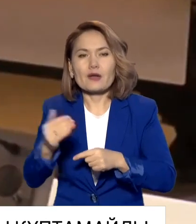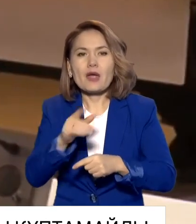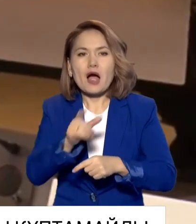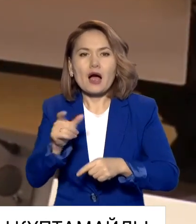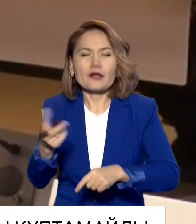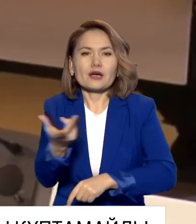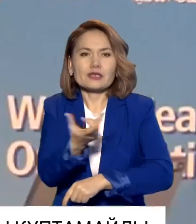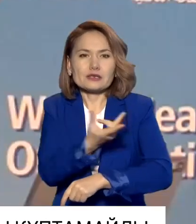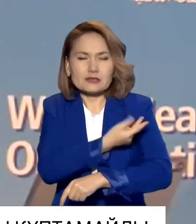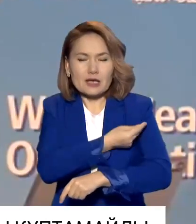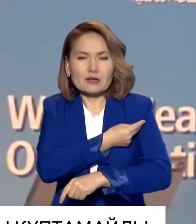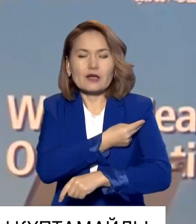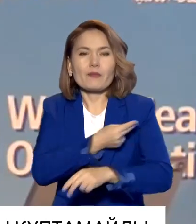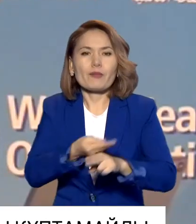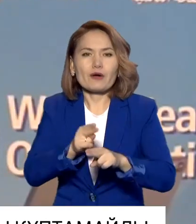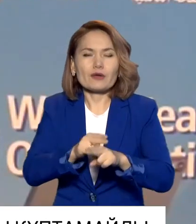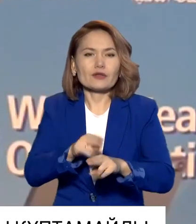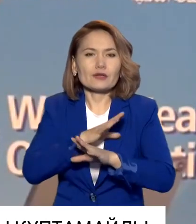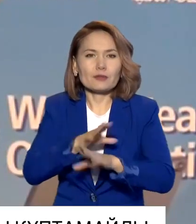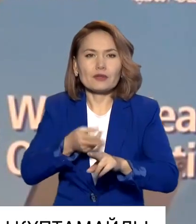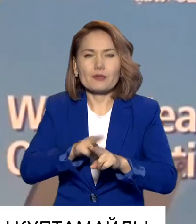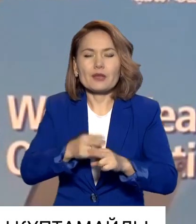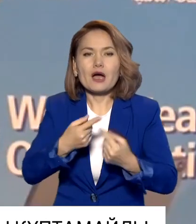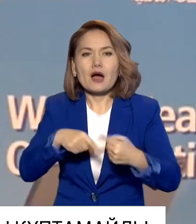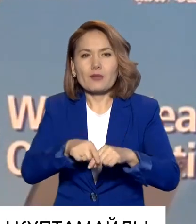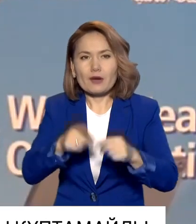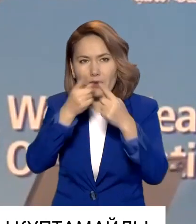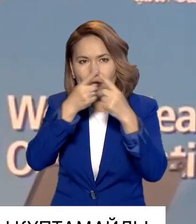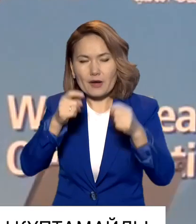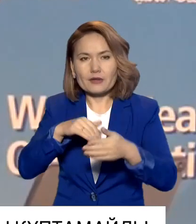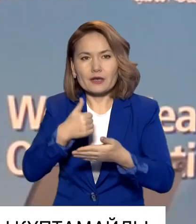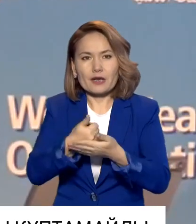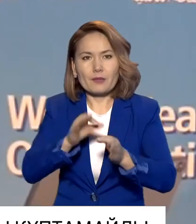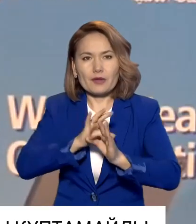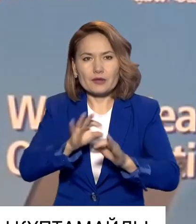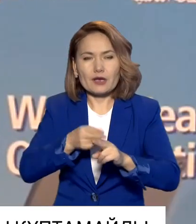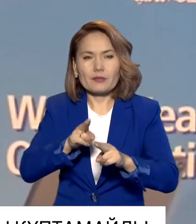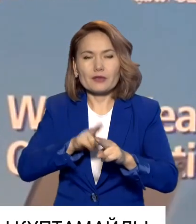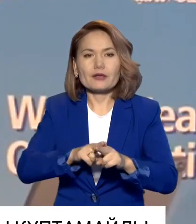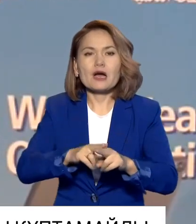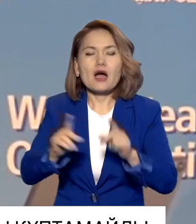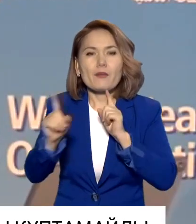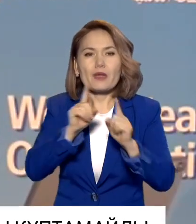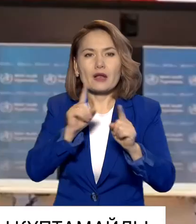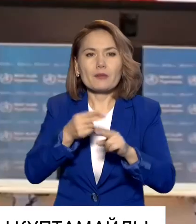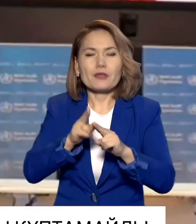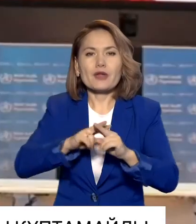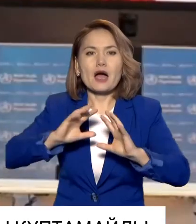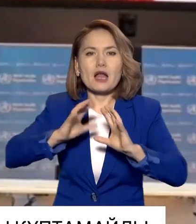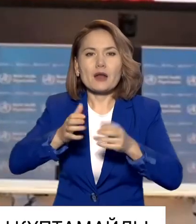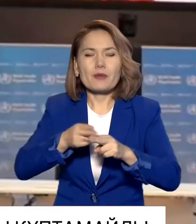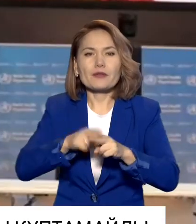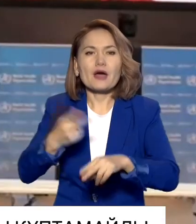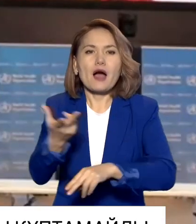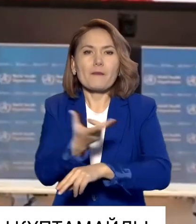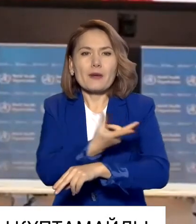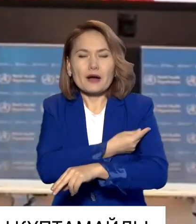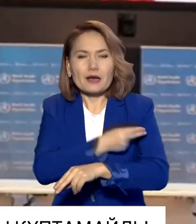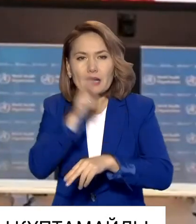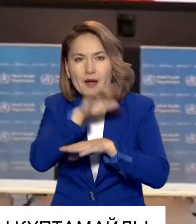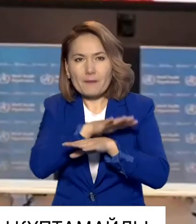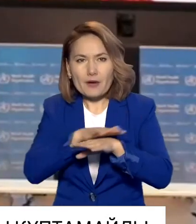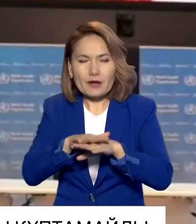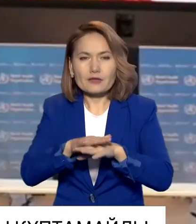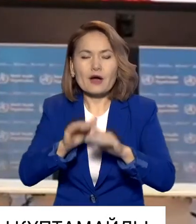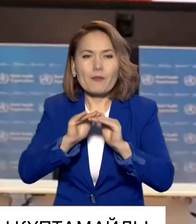екпе салынбаған. Ал дүниежүзілік денсаулық сақтау ұйымының басшысы Тедрос Гебрейесус Женевада өткен брифингте әлем бойынша екпе барлық елге